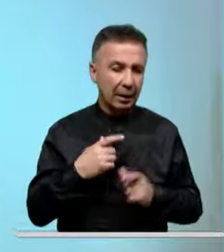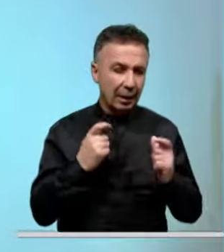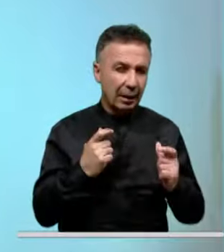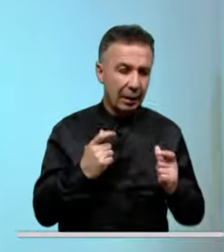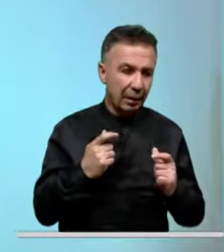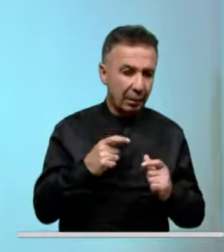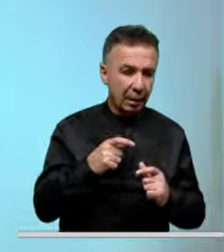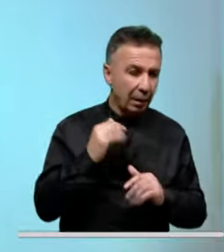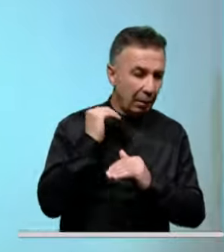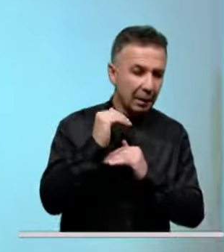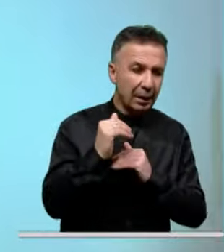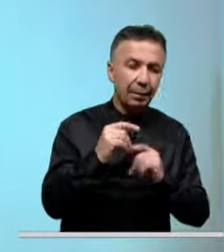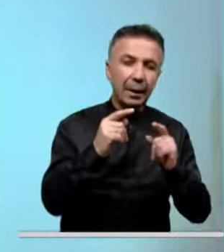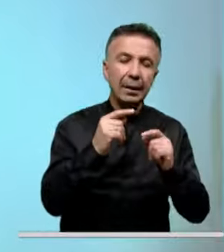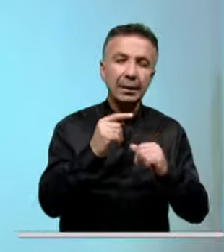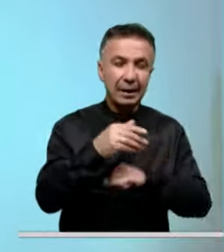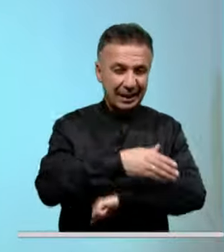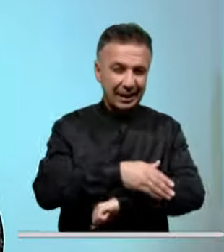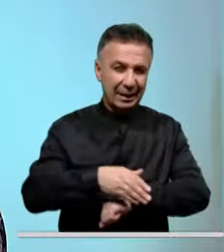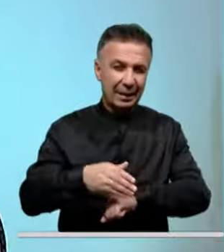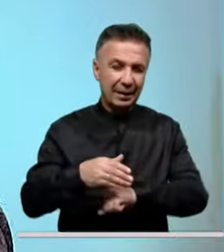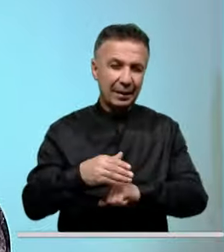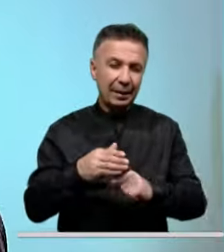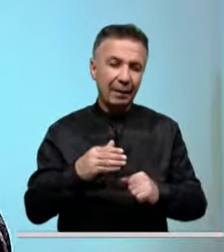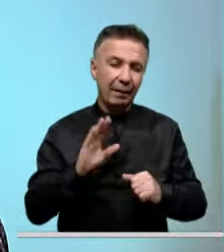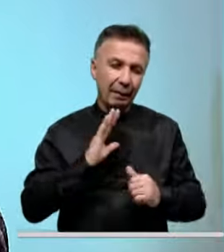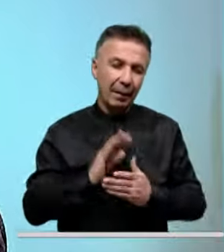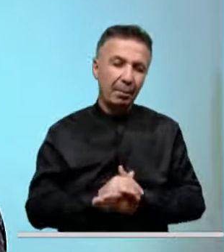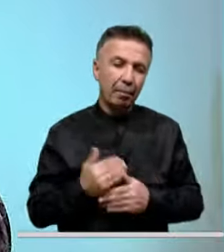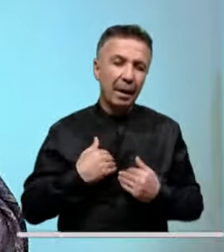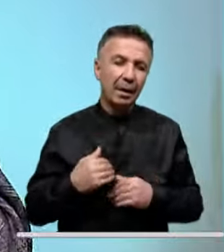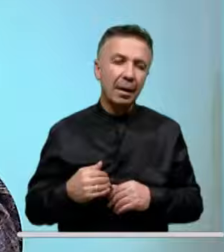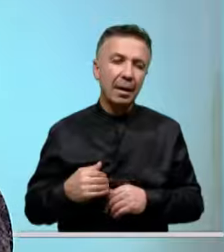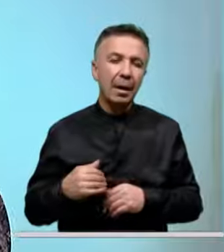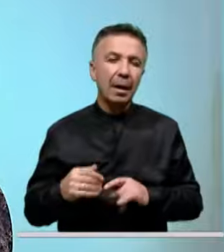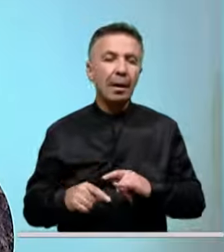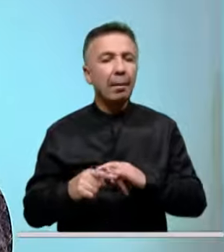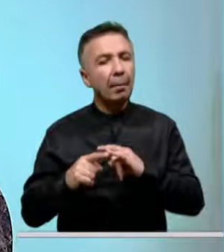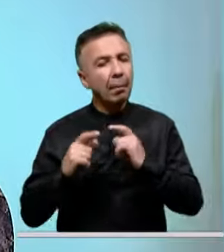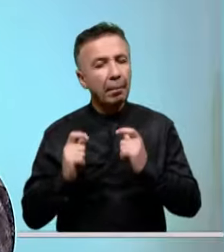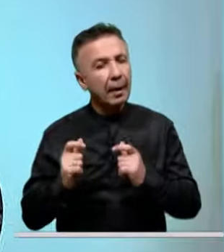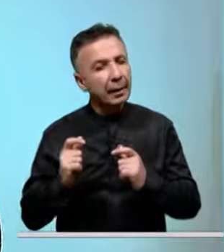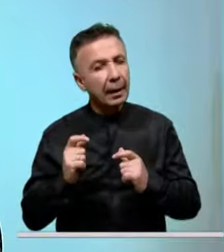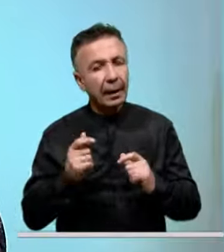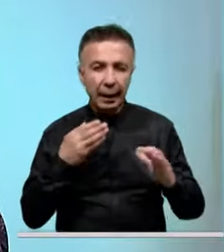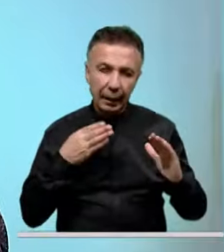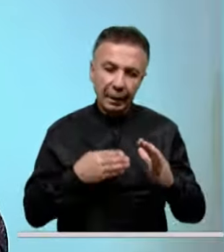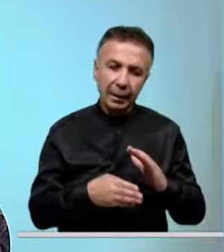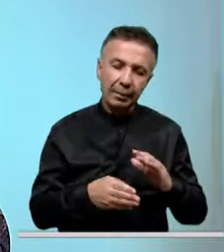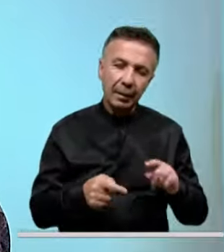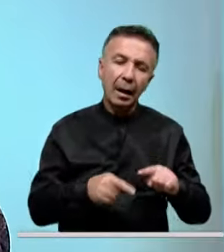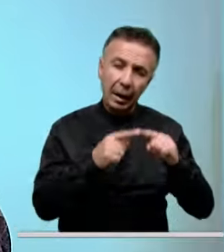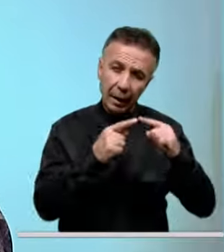bir sınırlama var. Hatta bir şekilde ben Mekke'ye girdim. Harem